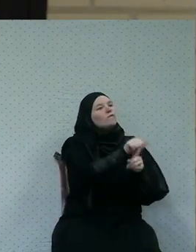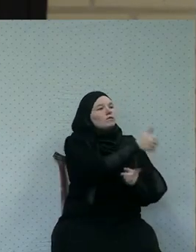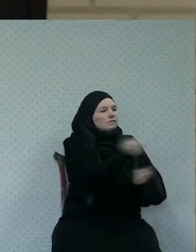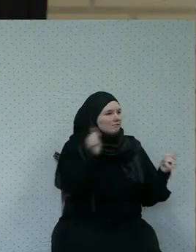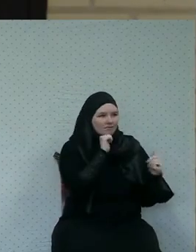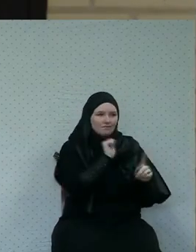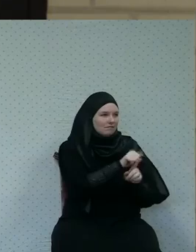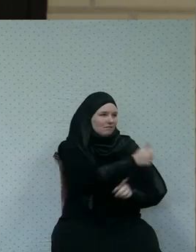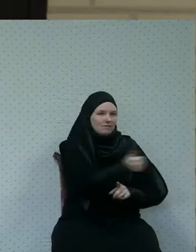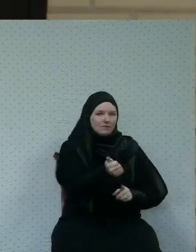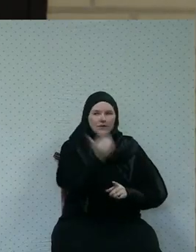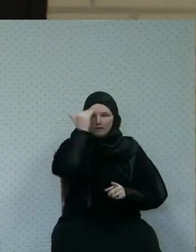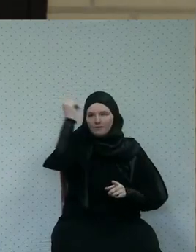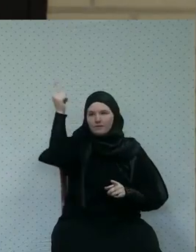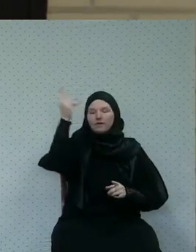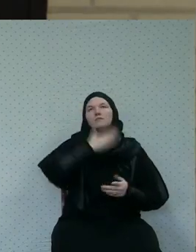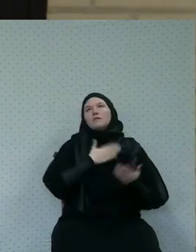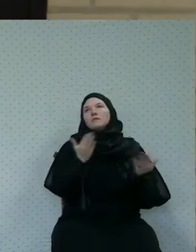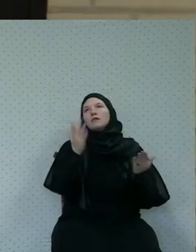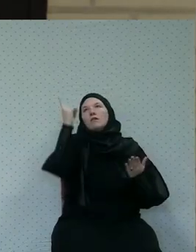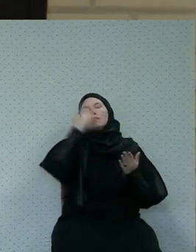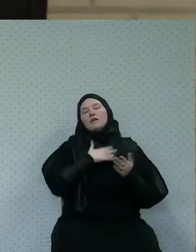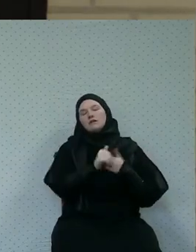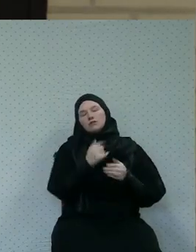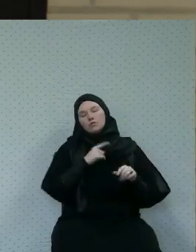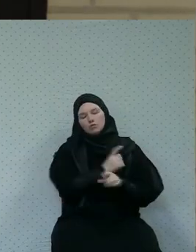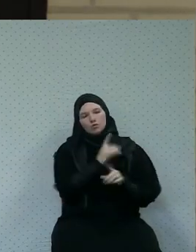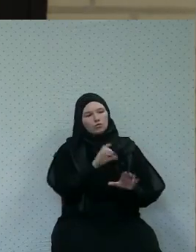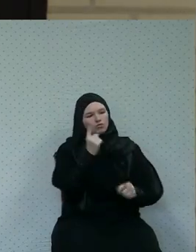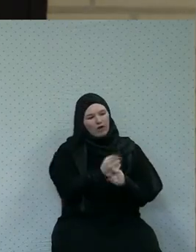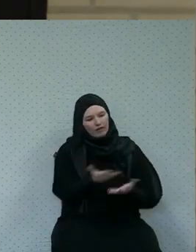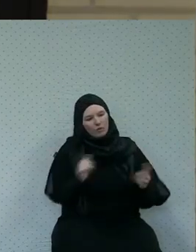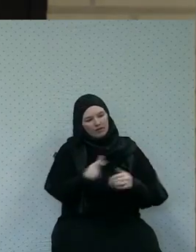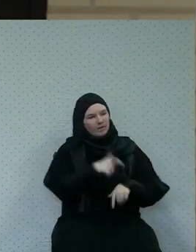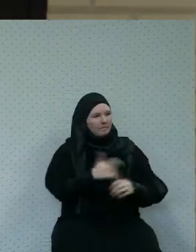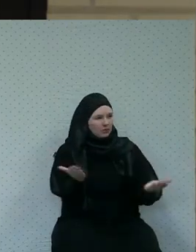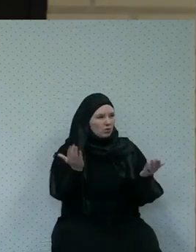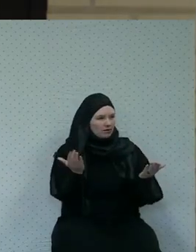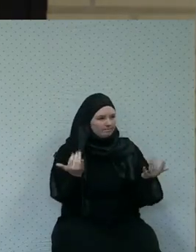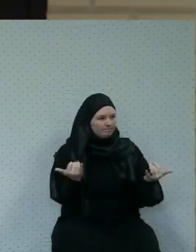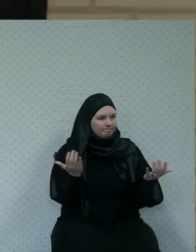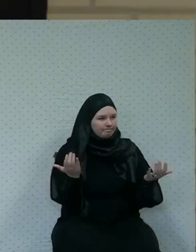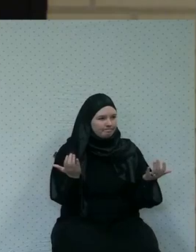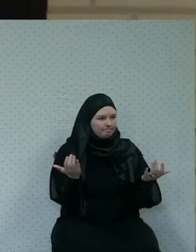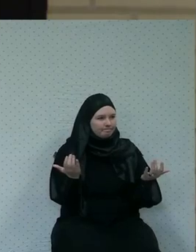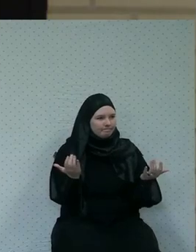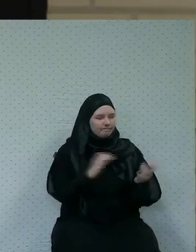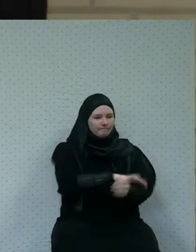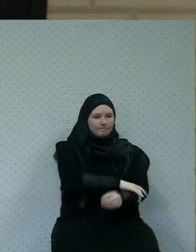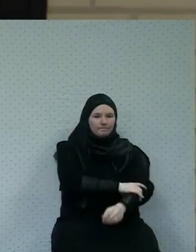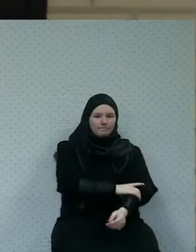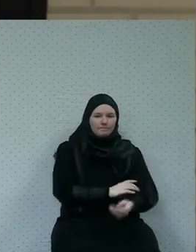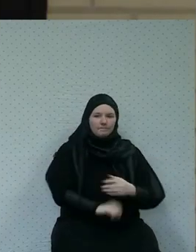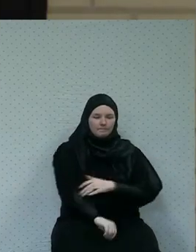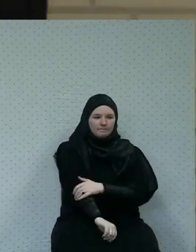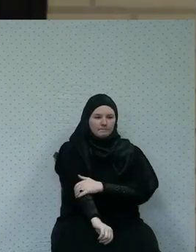I ask Allah subhanahu wa ta'ala to guide us to do the right thing all the time. اللهم اهدنا فيمن هديت وعافنا فيمن عافيت